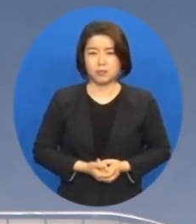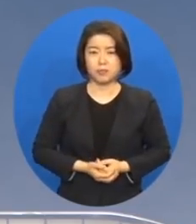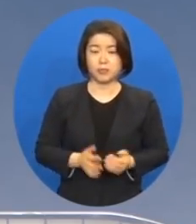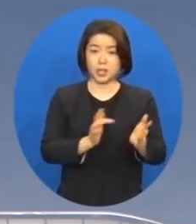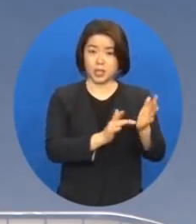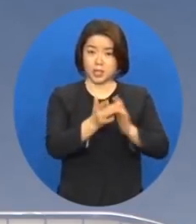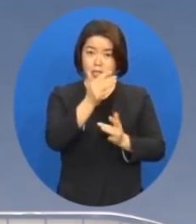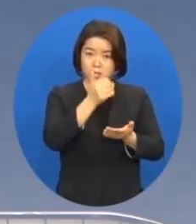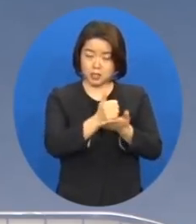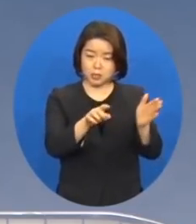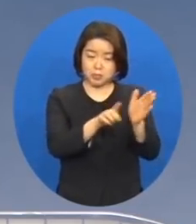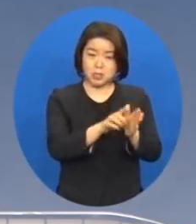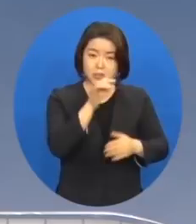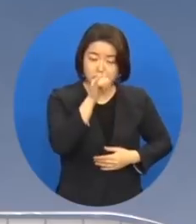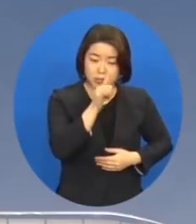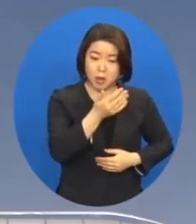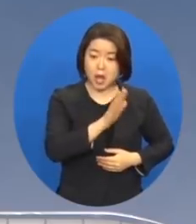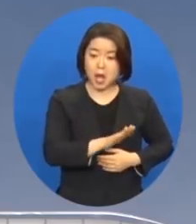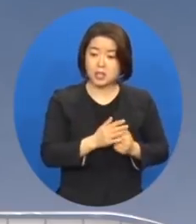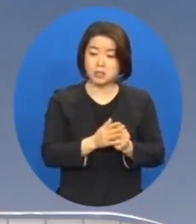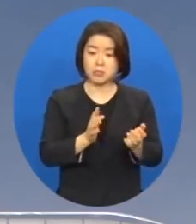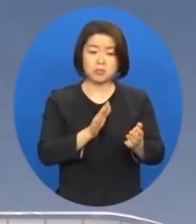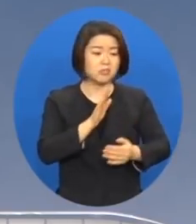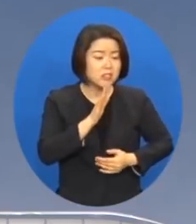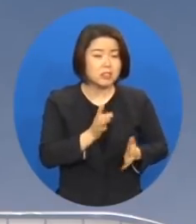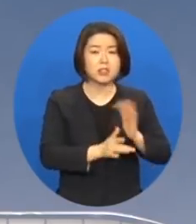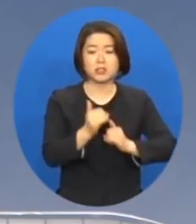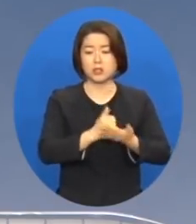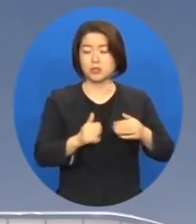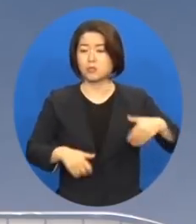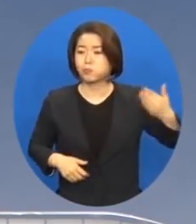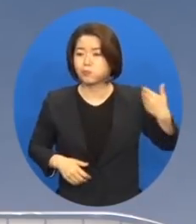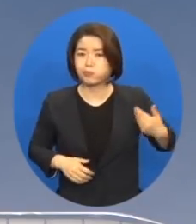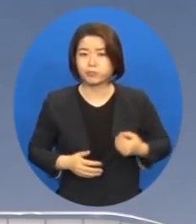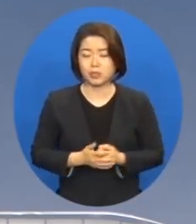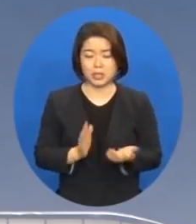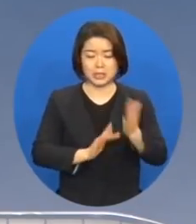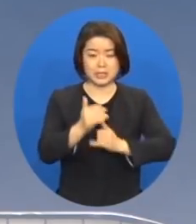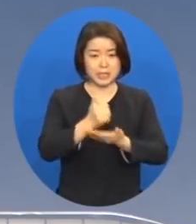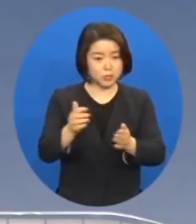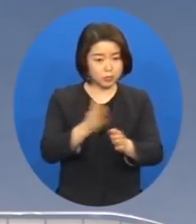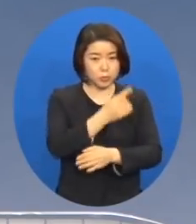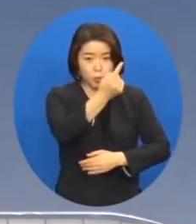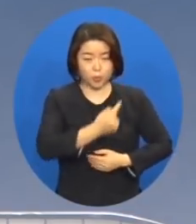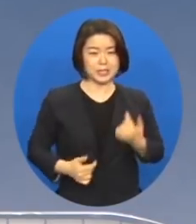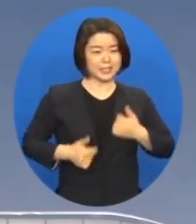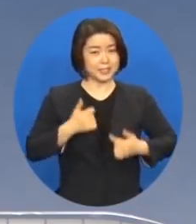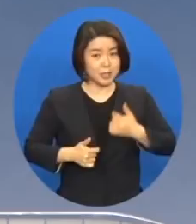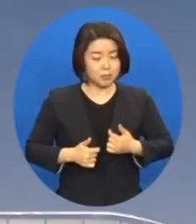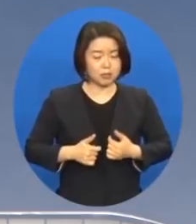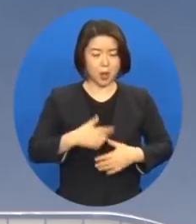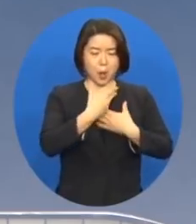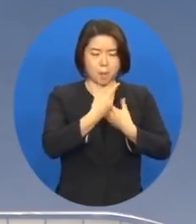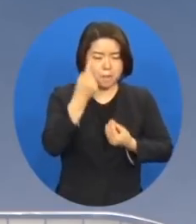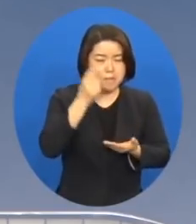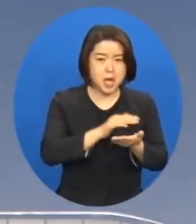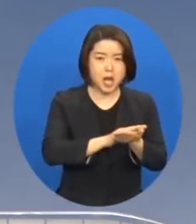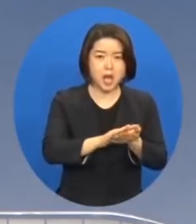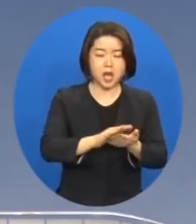예수님을 믿기는 하지만 실제로 예수님을 몰라요. 예수님으로부터 오는 기쁨, 예수님이 주시는 평안,